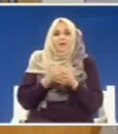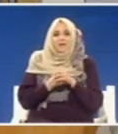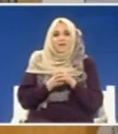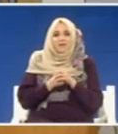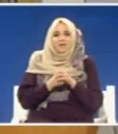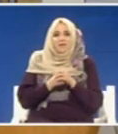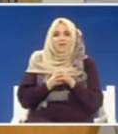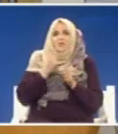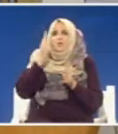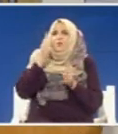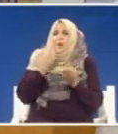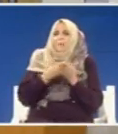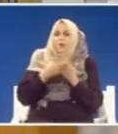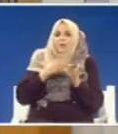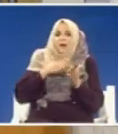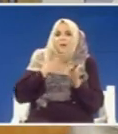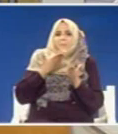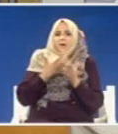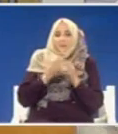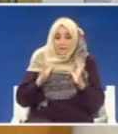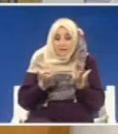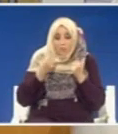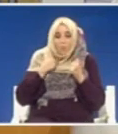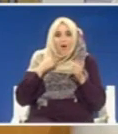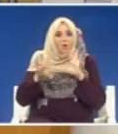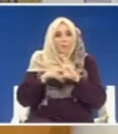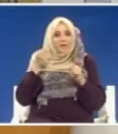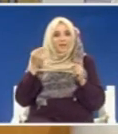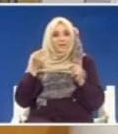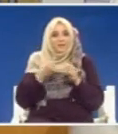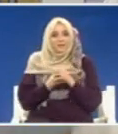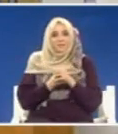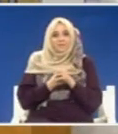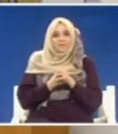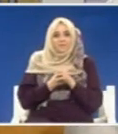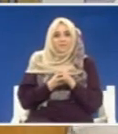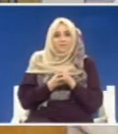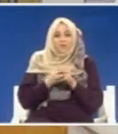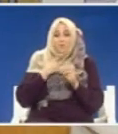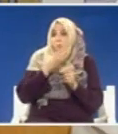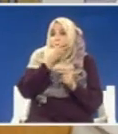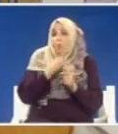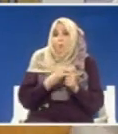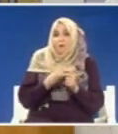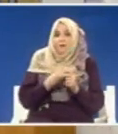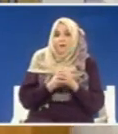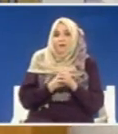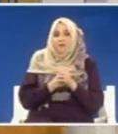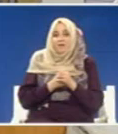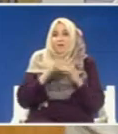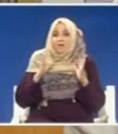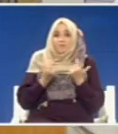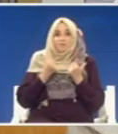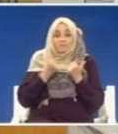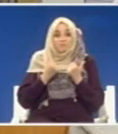يسحبي يا كثزورة يخلق قاعد نكمل يخلق قاعد نزين يخلق قاعد